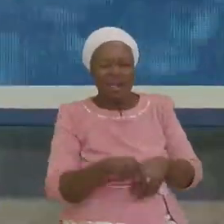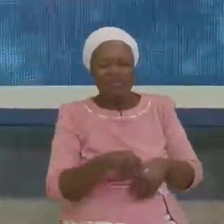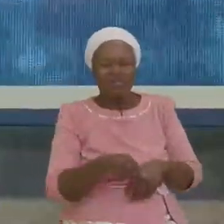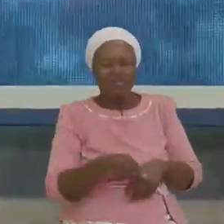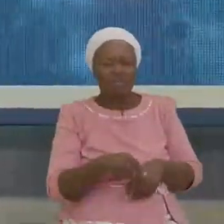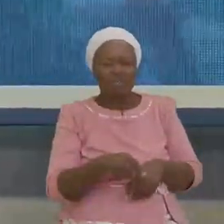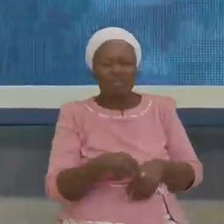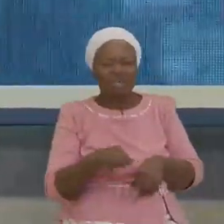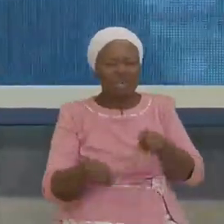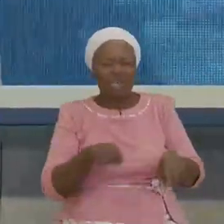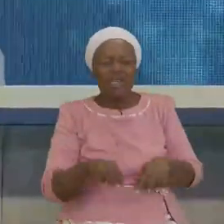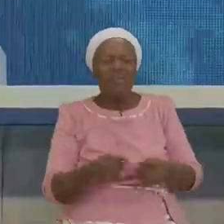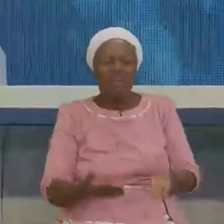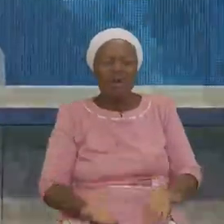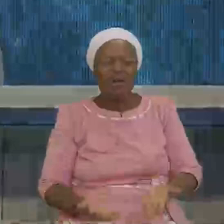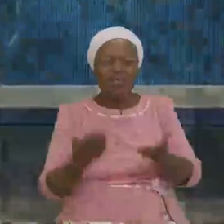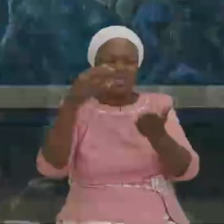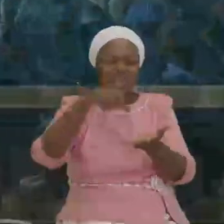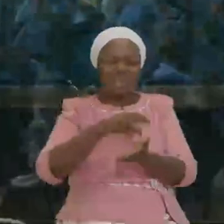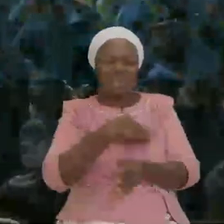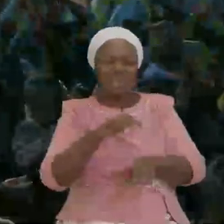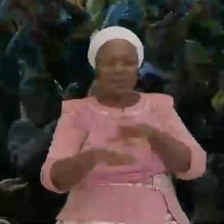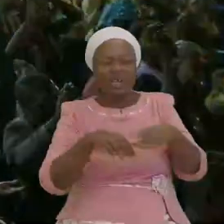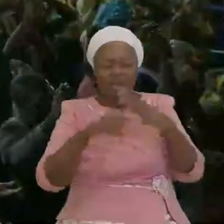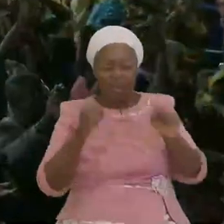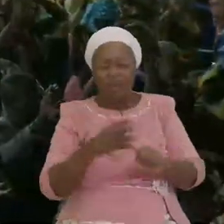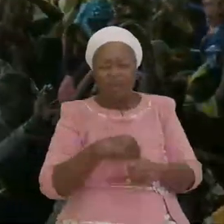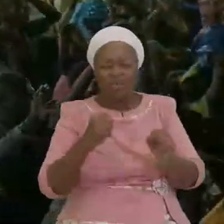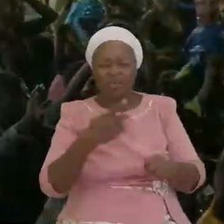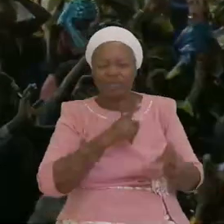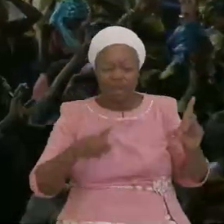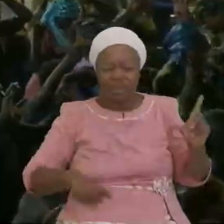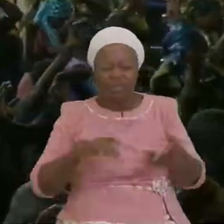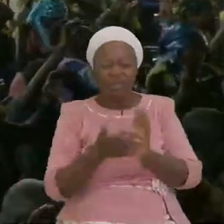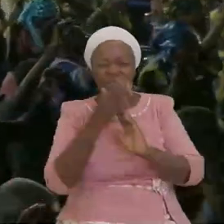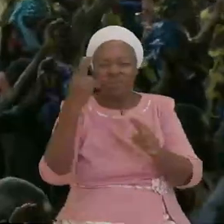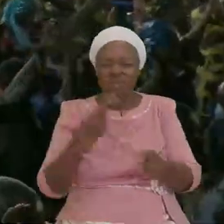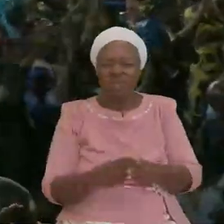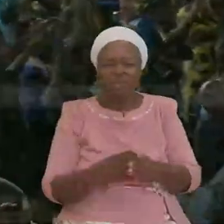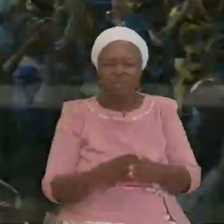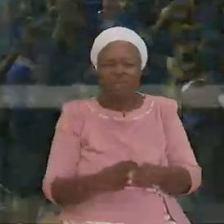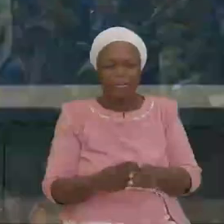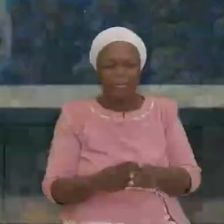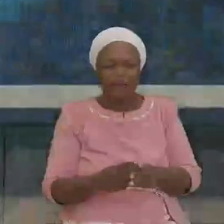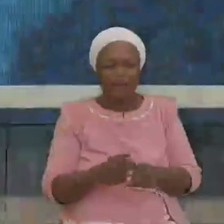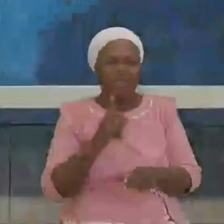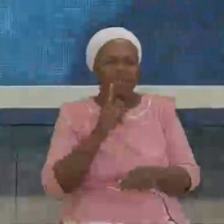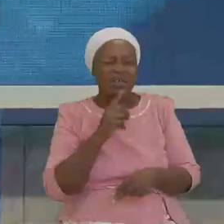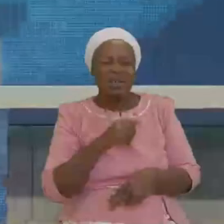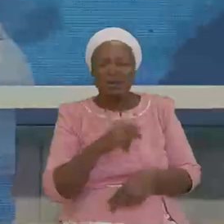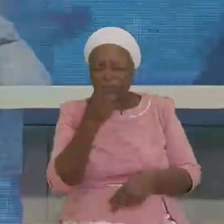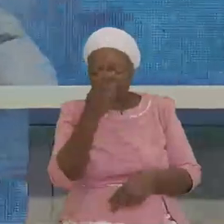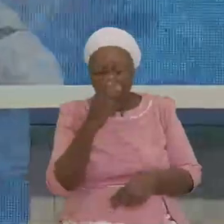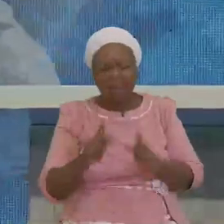maintenant. Ceux qui sont paralysés, tenez-vous debout et marchez dans la puissance et dans la force du